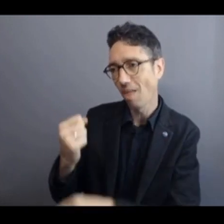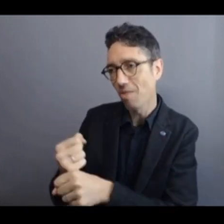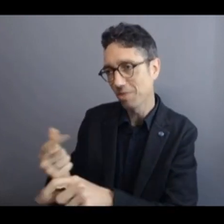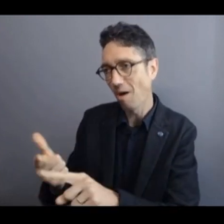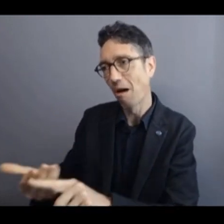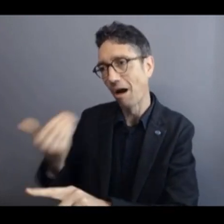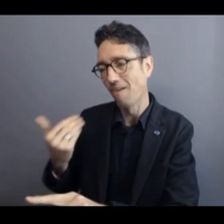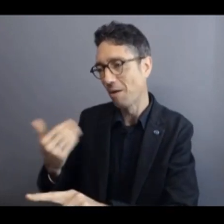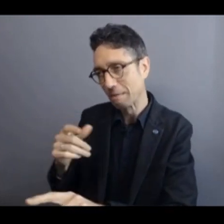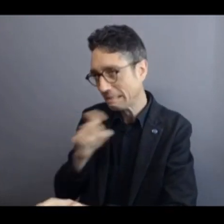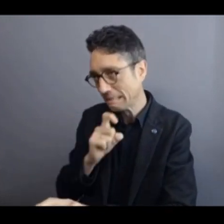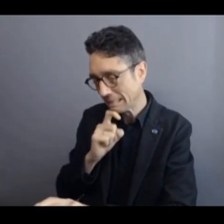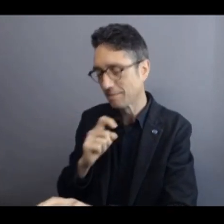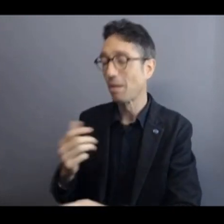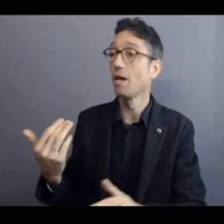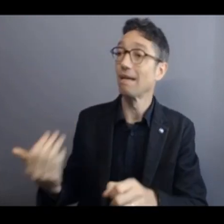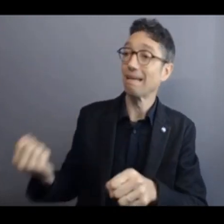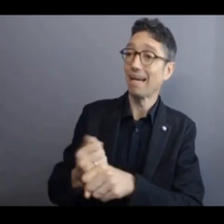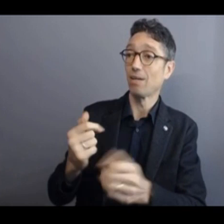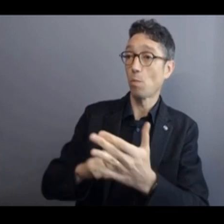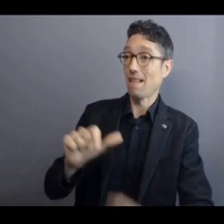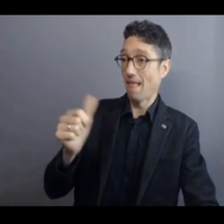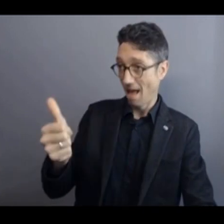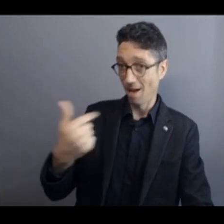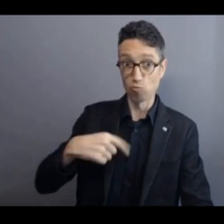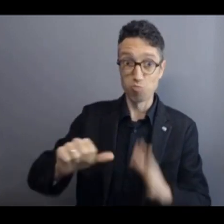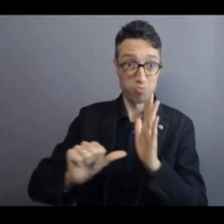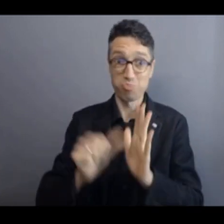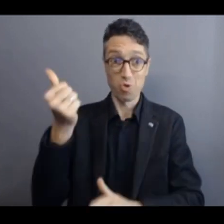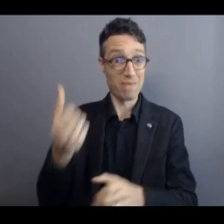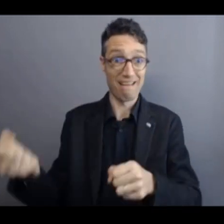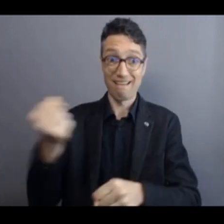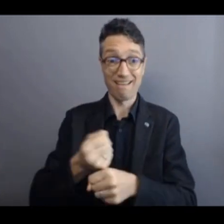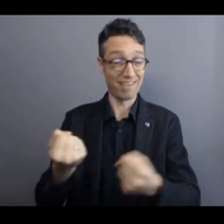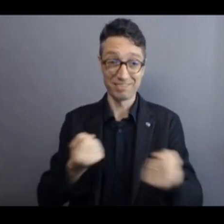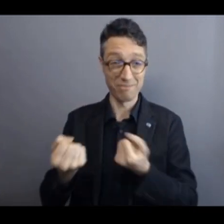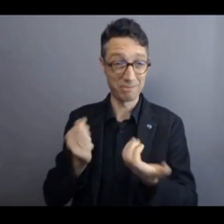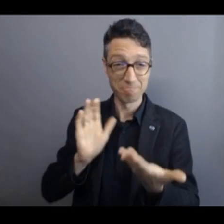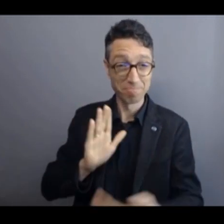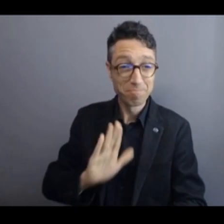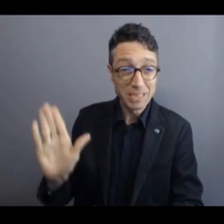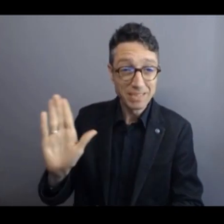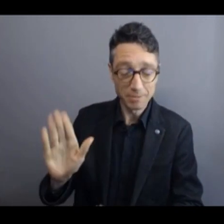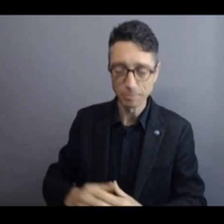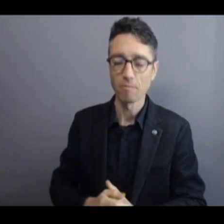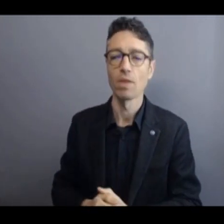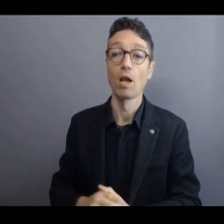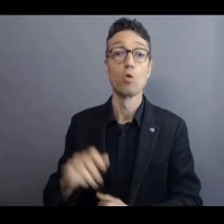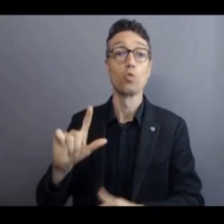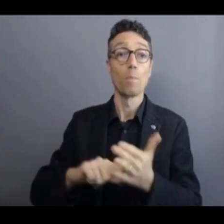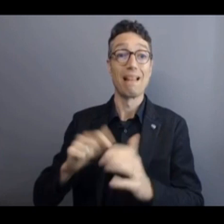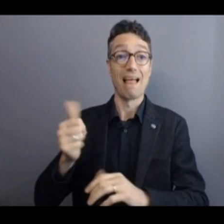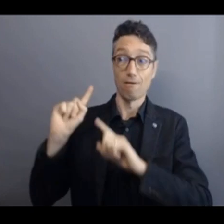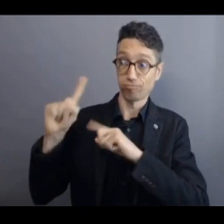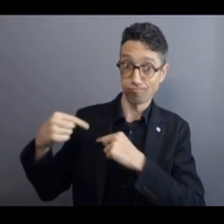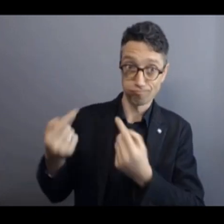était pionniers là-dedans quand on l'a lancé. Quelques chiffres aussi pour montrer l'accompagnement. Sur l'année 2023,